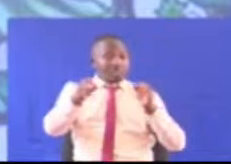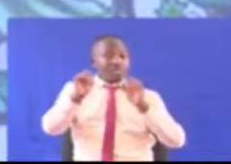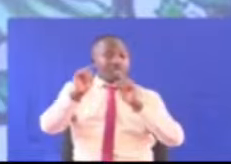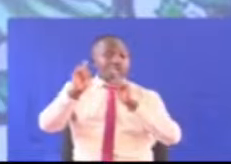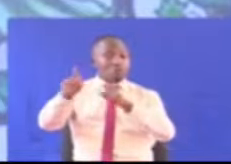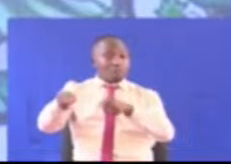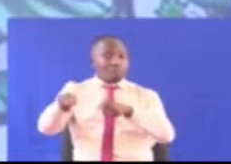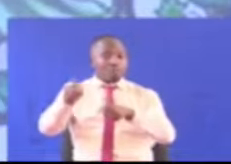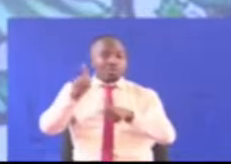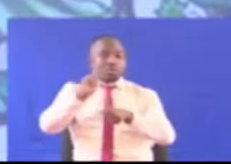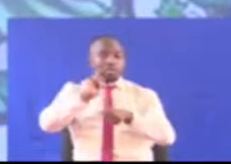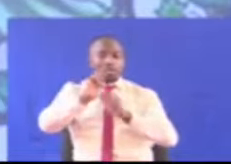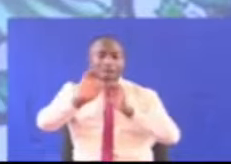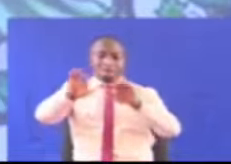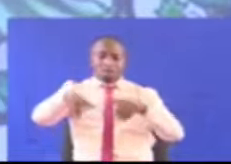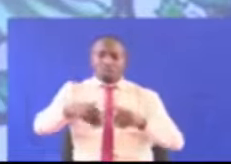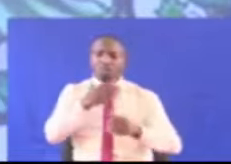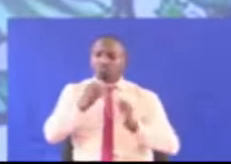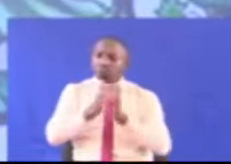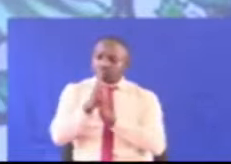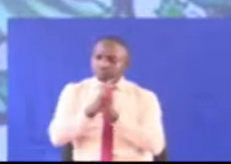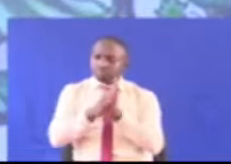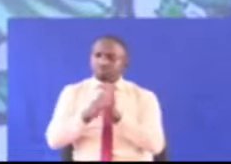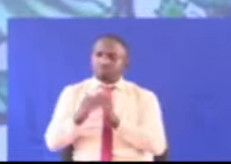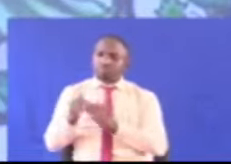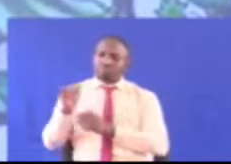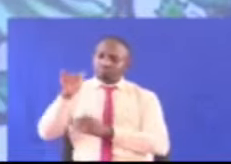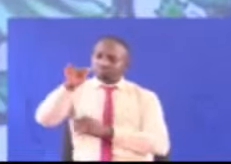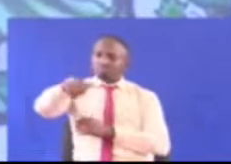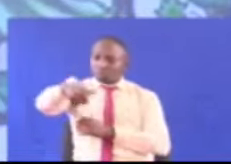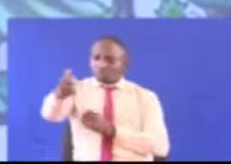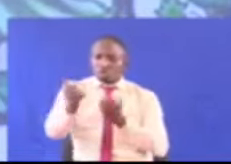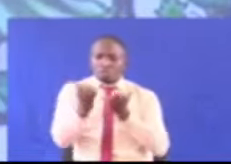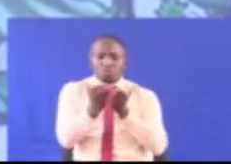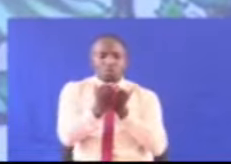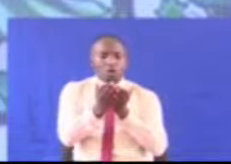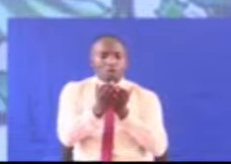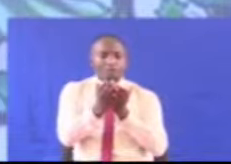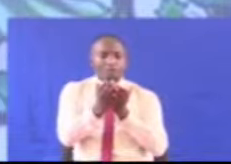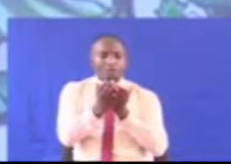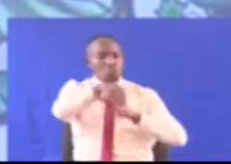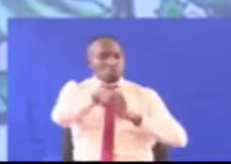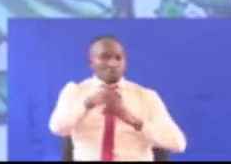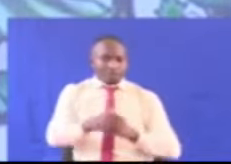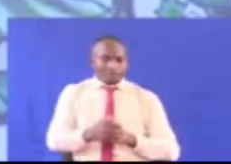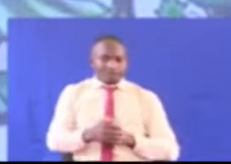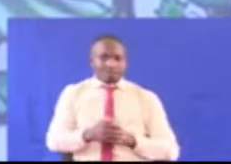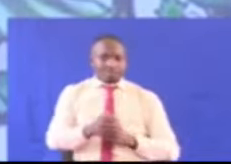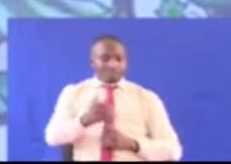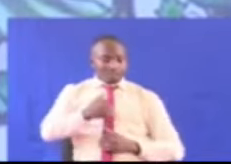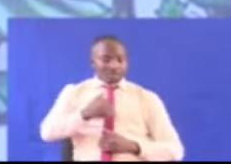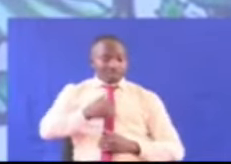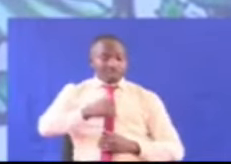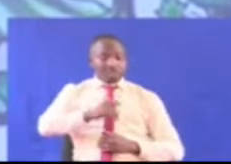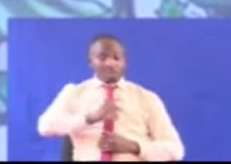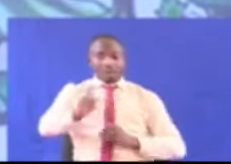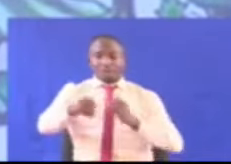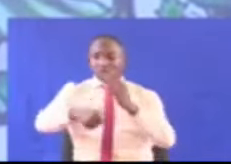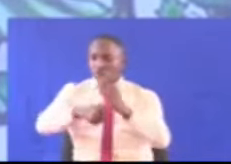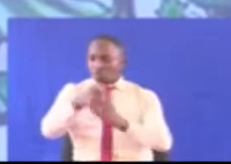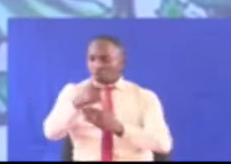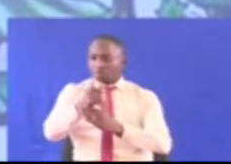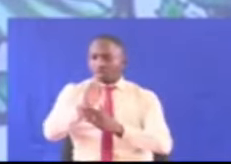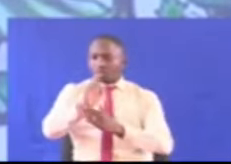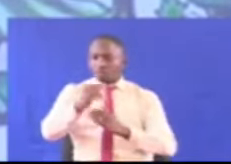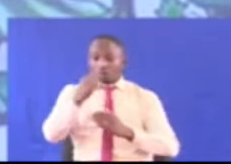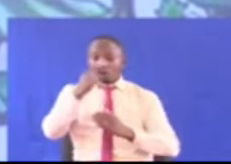kila mbunge angetamani aende yeye mwenyewe kuomba kura. Na hiyo picha nilikuwa nayo mimi kama kiongozi ambaye